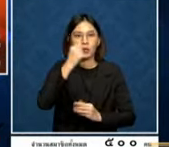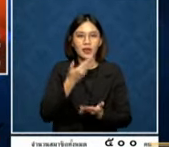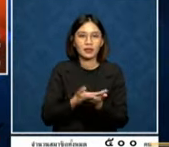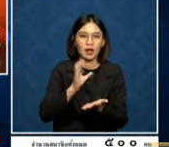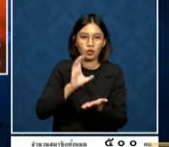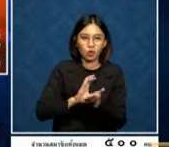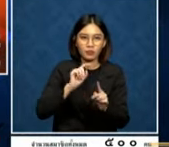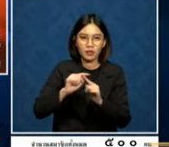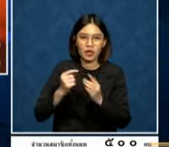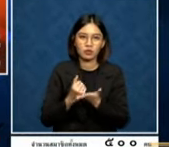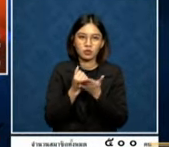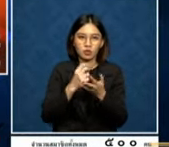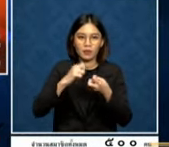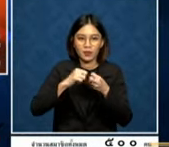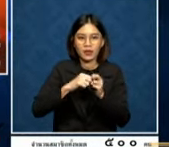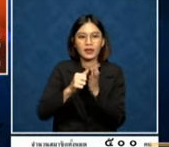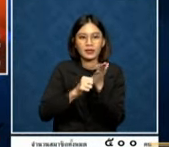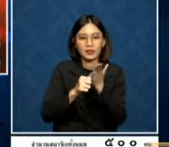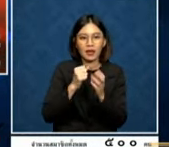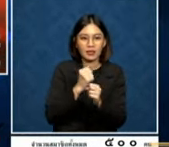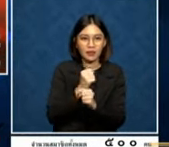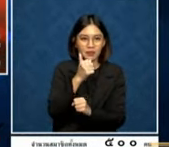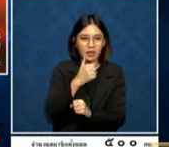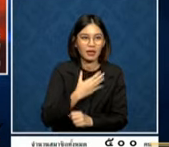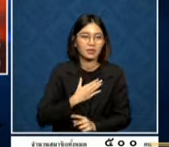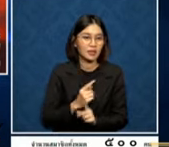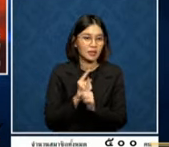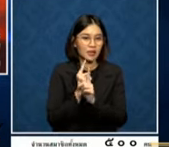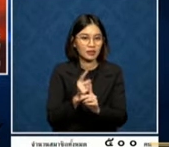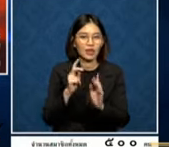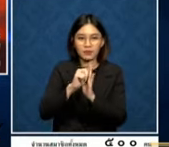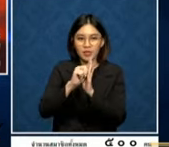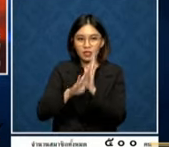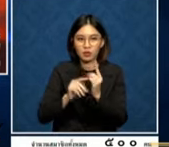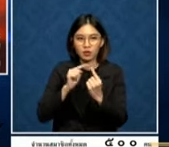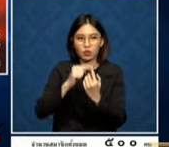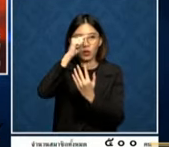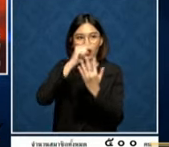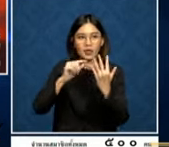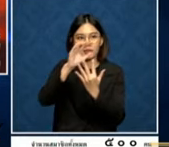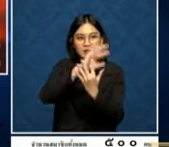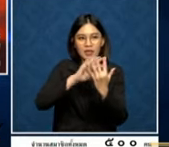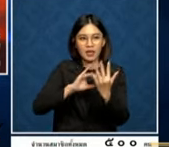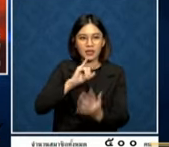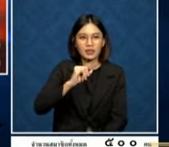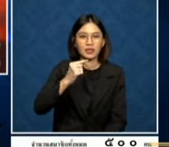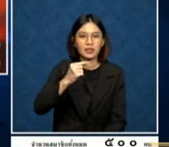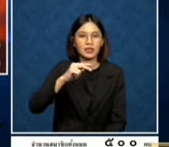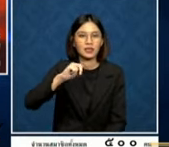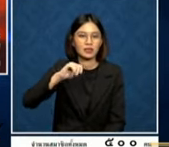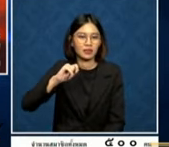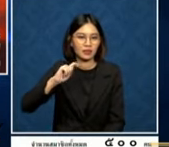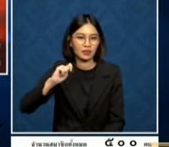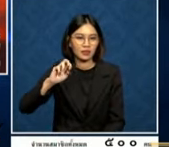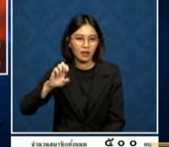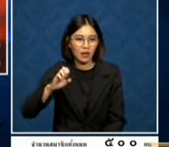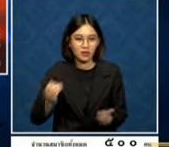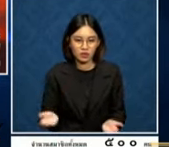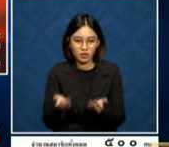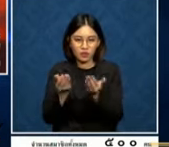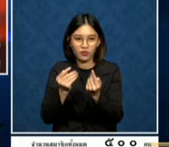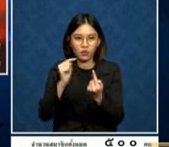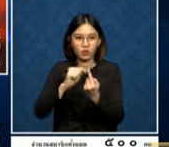คาดว่าจะสามารถแก้ปัญหาเหล่านี้ได้ดิฉันได้ติดตามค่ะนโยบายในงาน Thailand VisionอNightนะคะที่รัฐบาลจะผลักดันให้ไทยเป็น